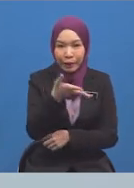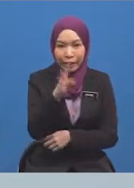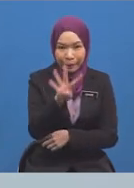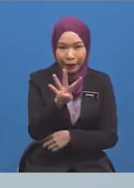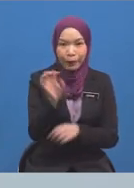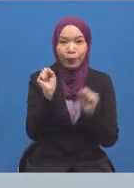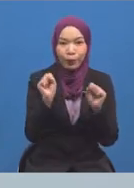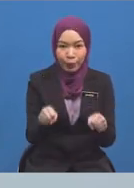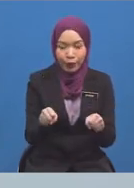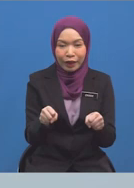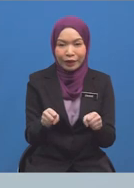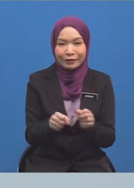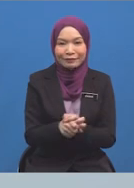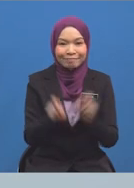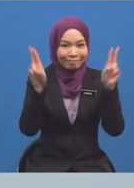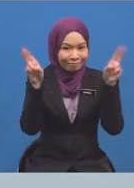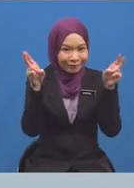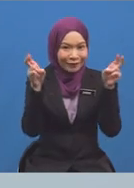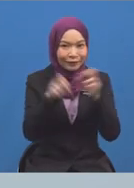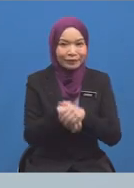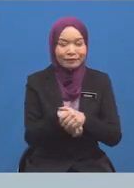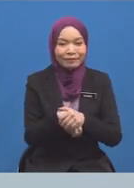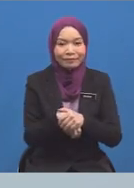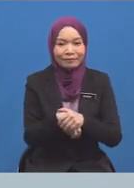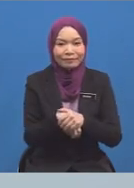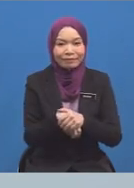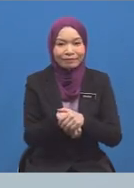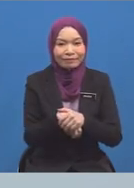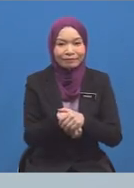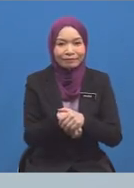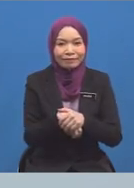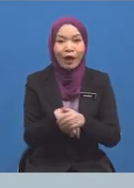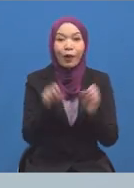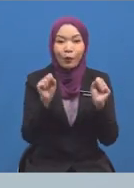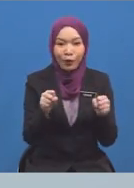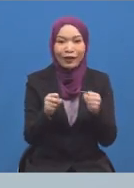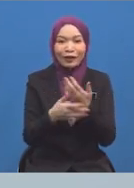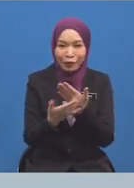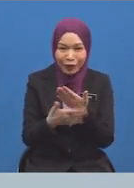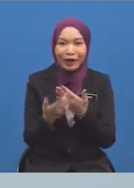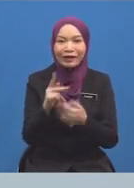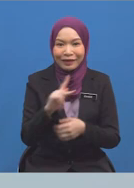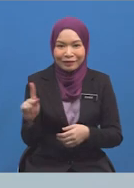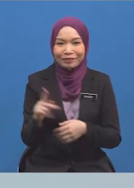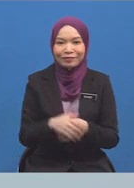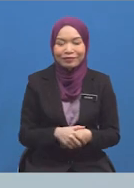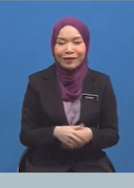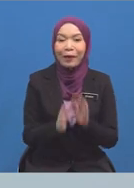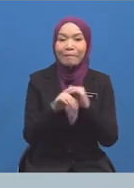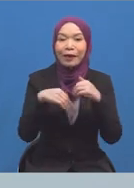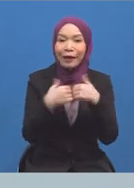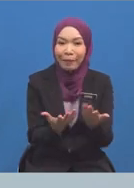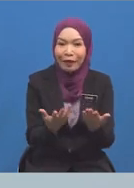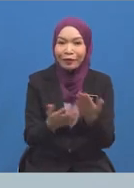boleh dipermudahkan ingat tak macam mana kita Nah permudahkan ya kita